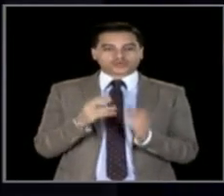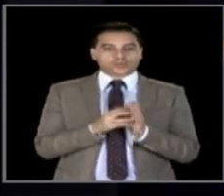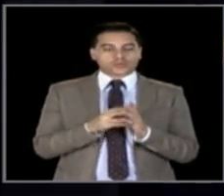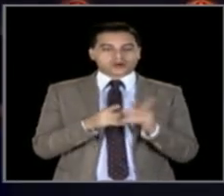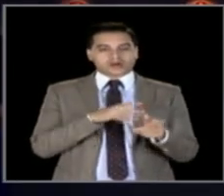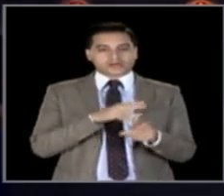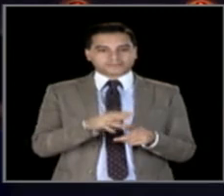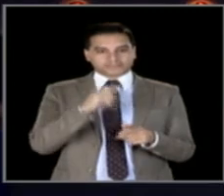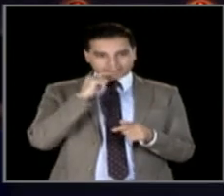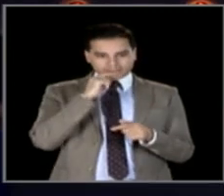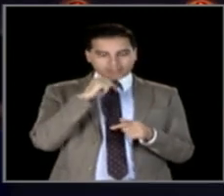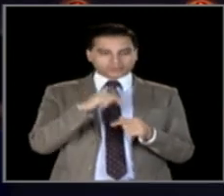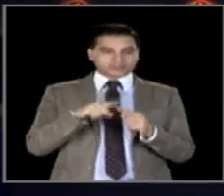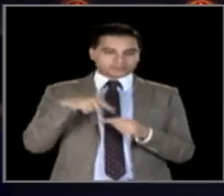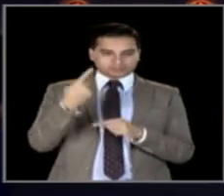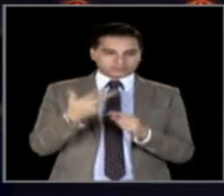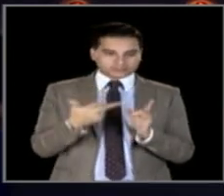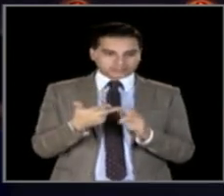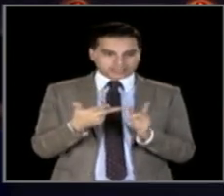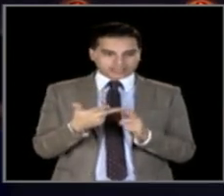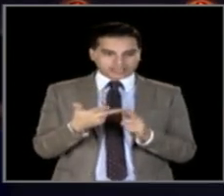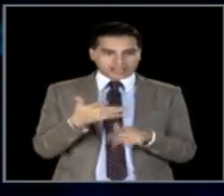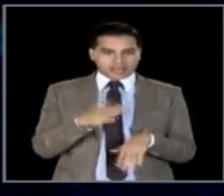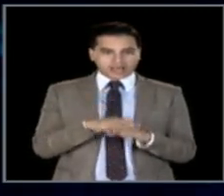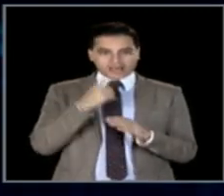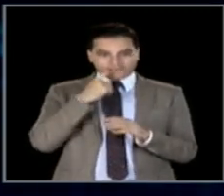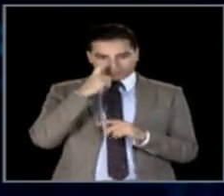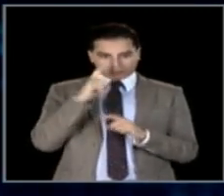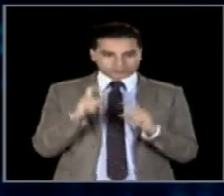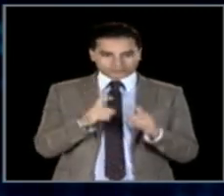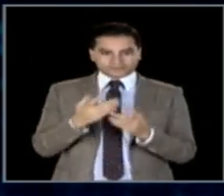للبنات. ودلوقتي مع الفقرة الثالثة، فقرة الفنون.